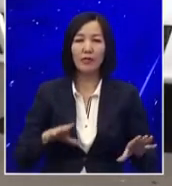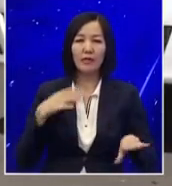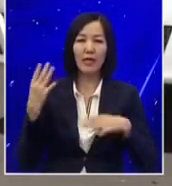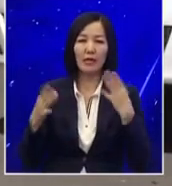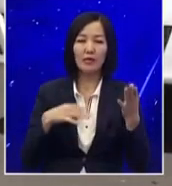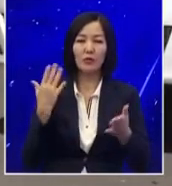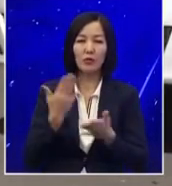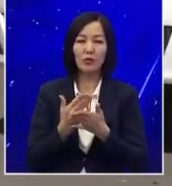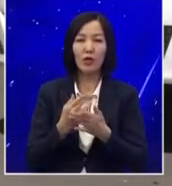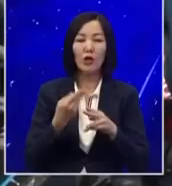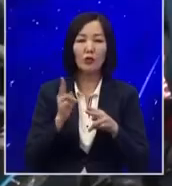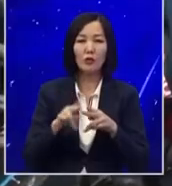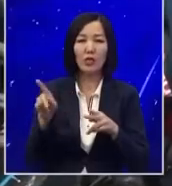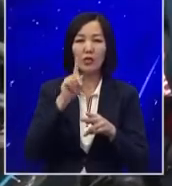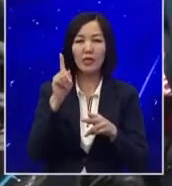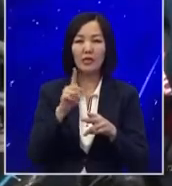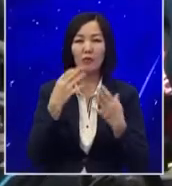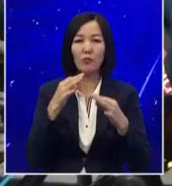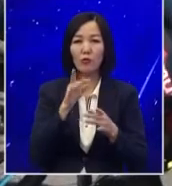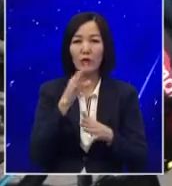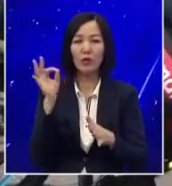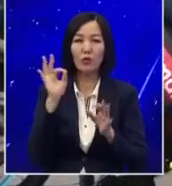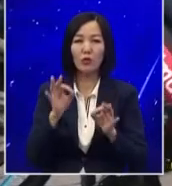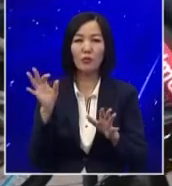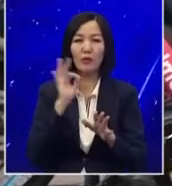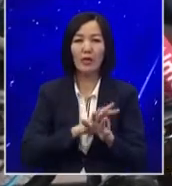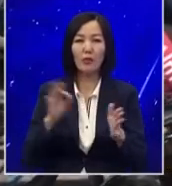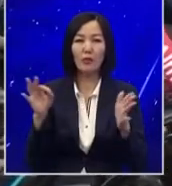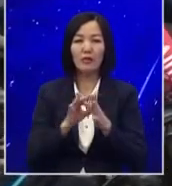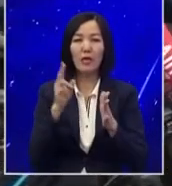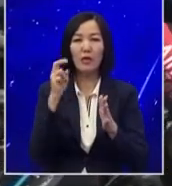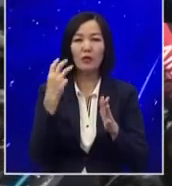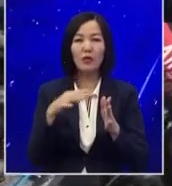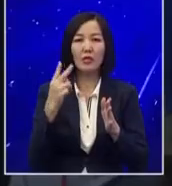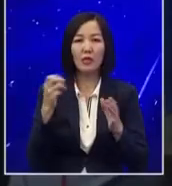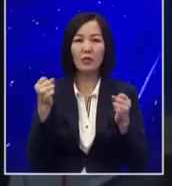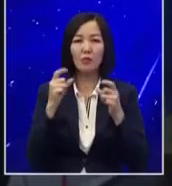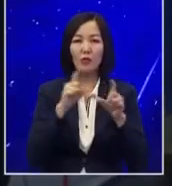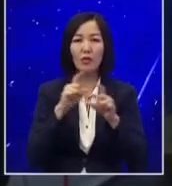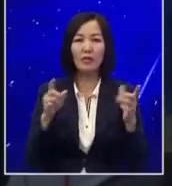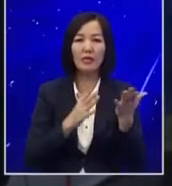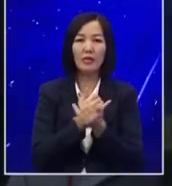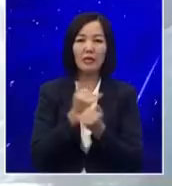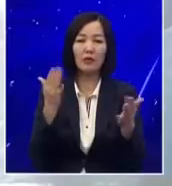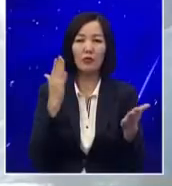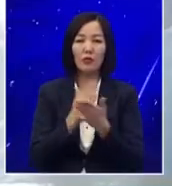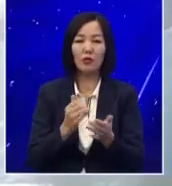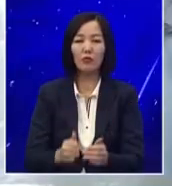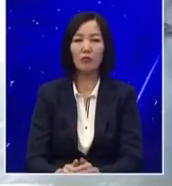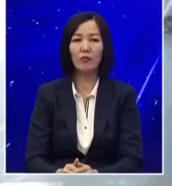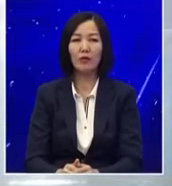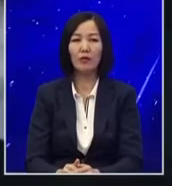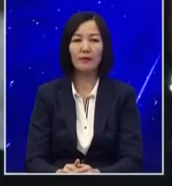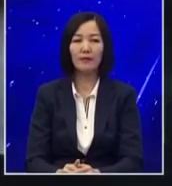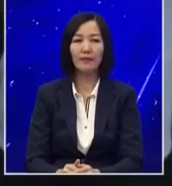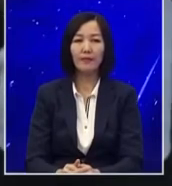салтын ұстанған. Сондай ақ жастардың бос уақытын тиімді пайдалану мақсатында 242 спорттық нысан қызмет көрсетіп